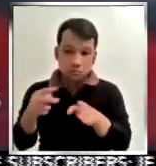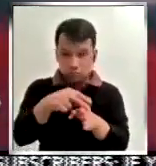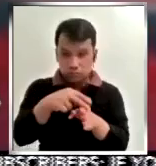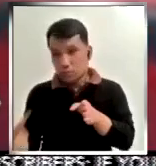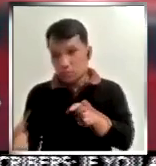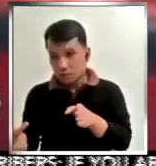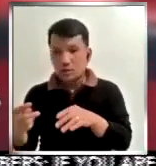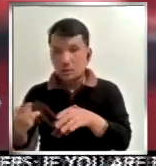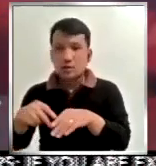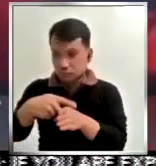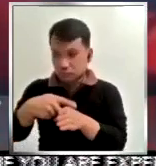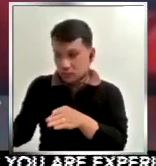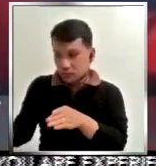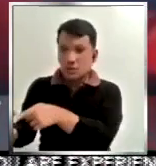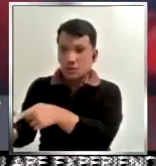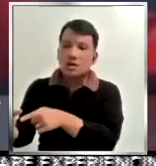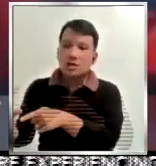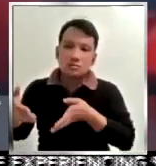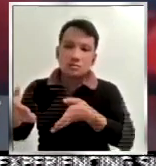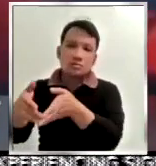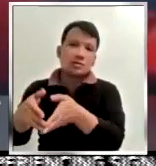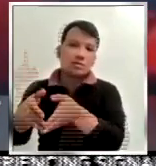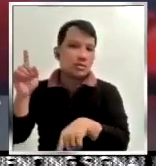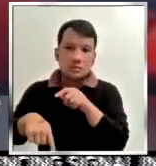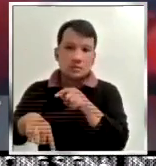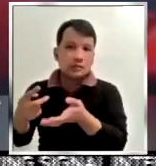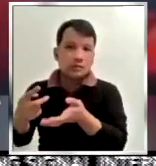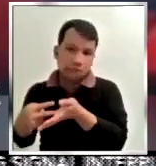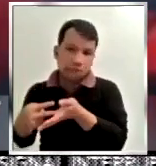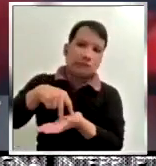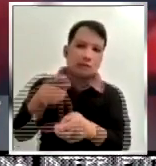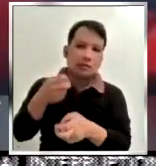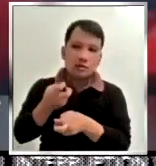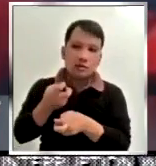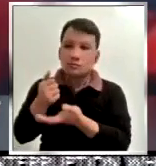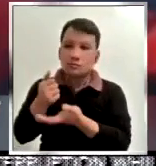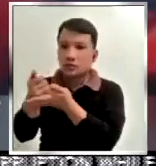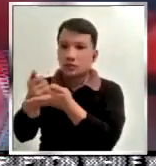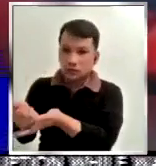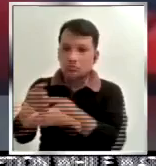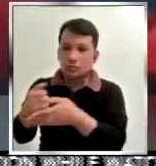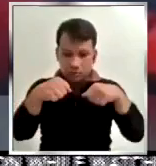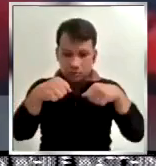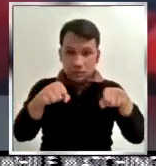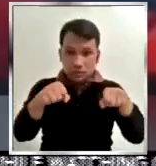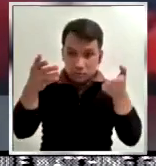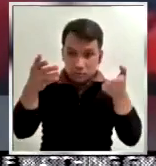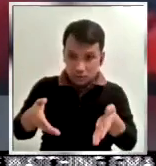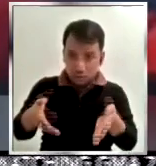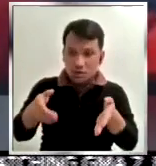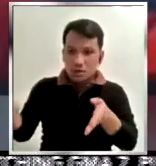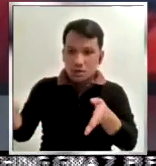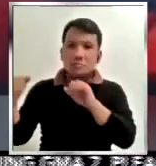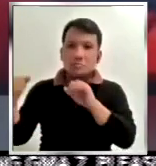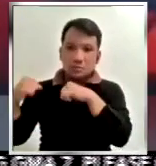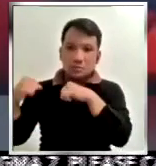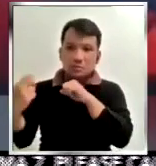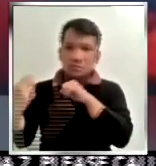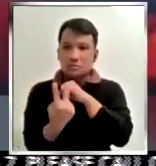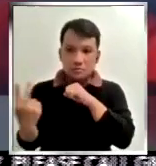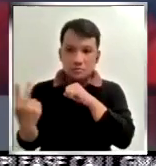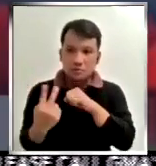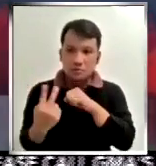Hindi siya agad nakatayo. Tinulungan naman siya ng tricycle driver. Nagkaaregluhan naman ang dalawang panig. Leigh Alves,